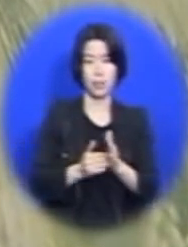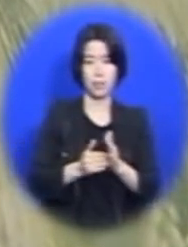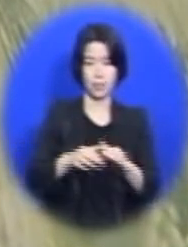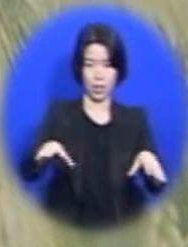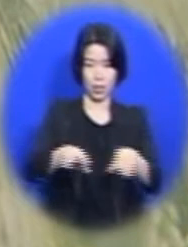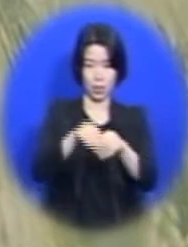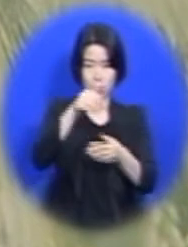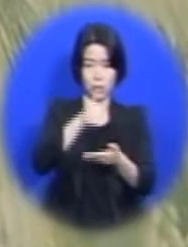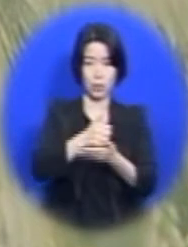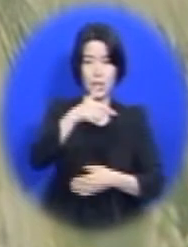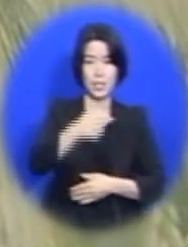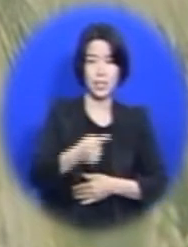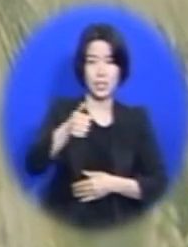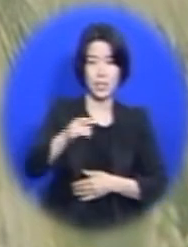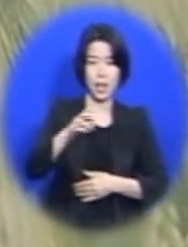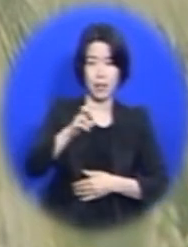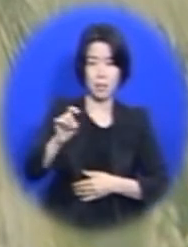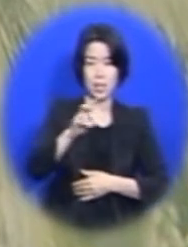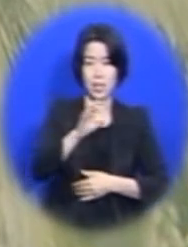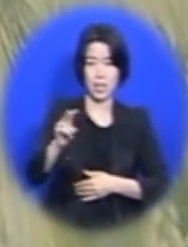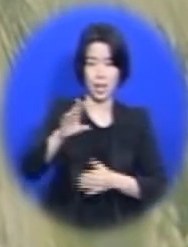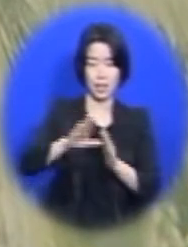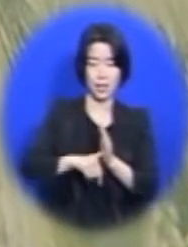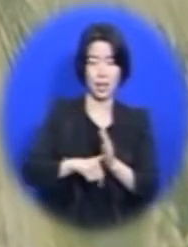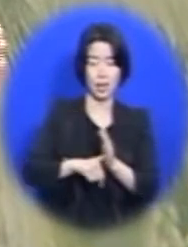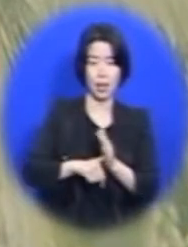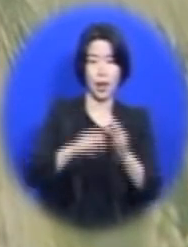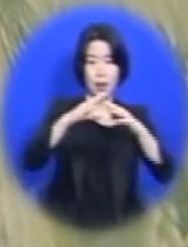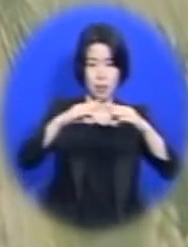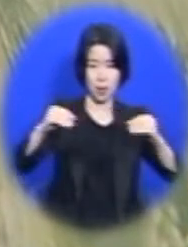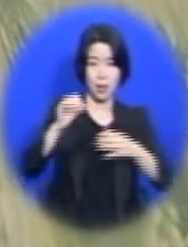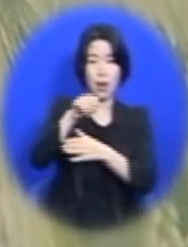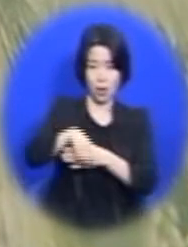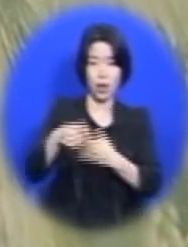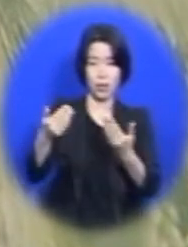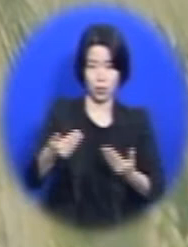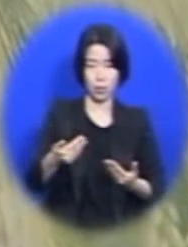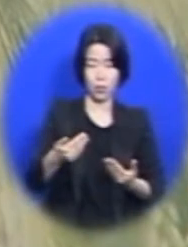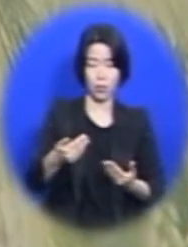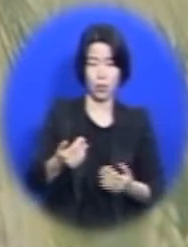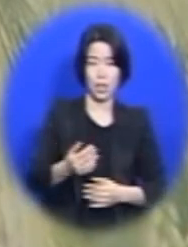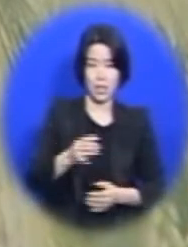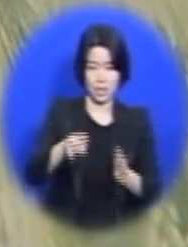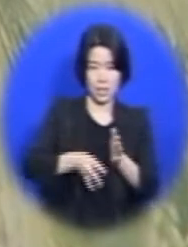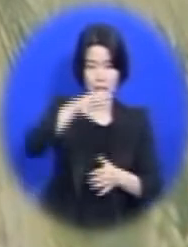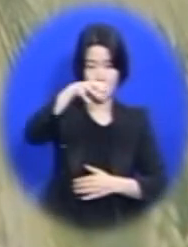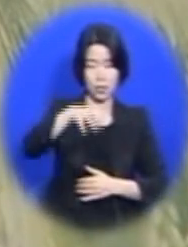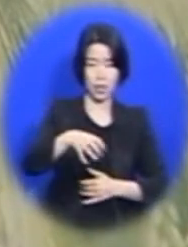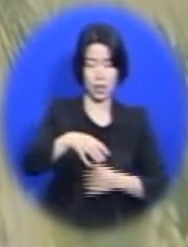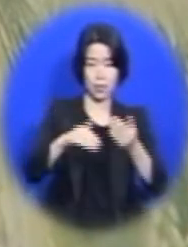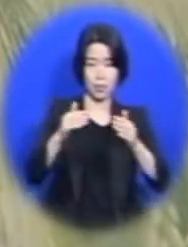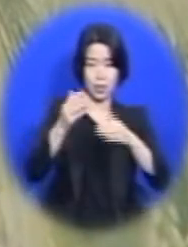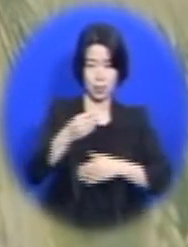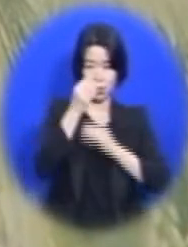총독 느헤미야 때 이제 이 바벨론의 허락을 받고 예루살렘 성전이 이제 재건이